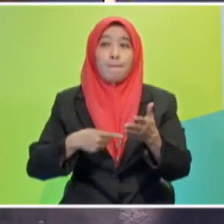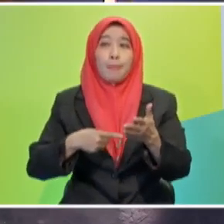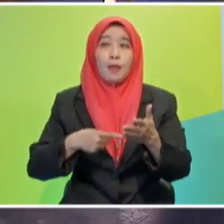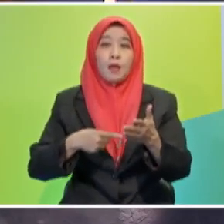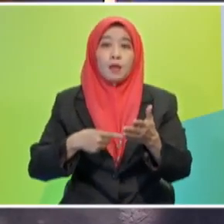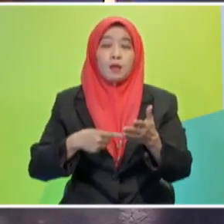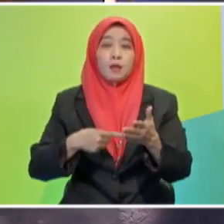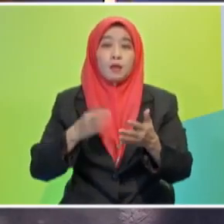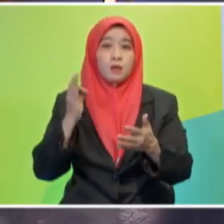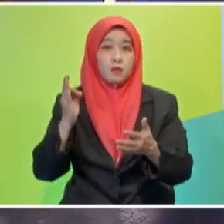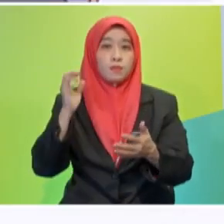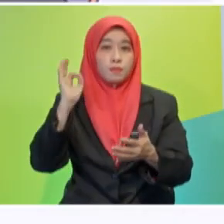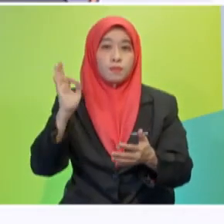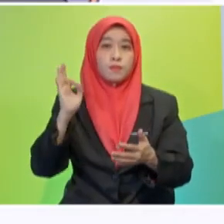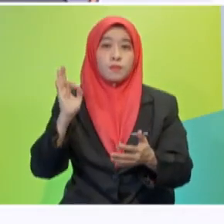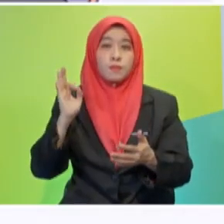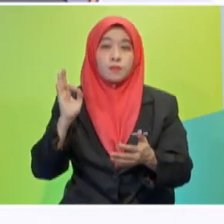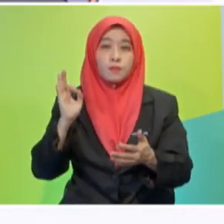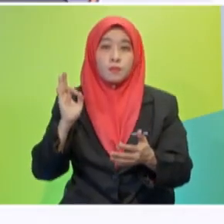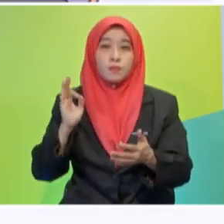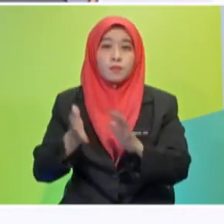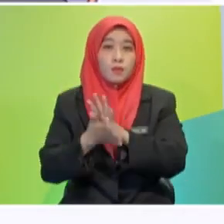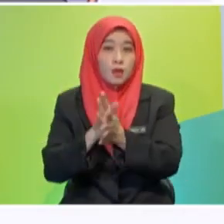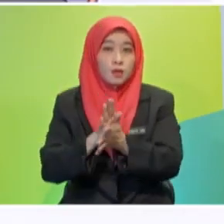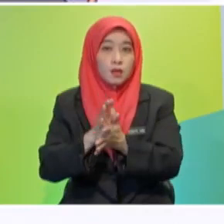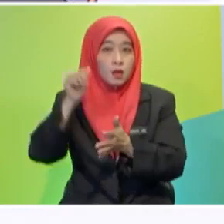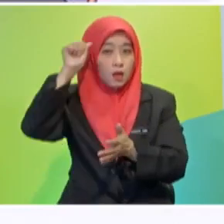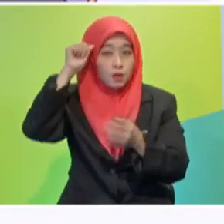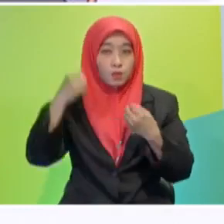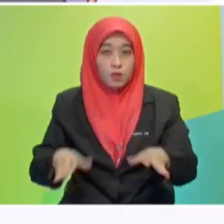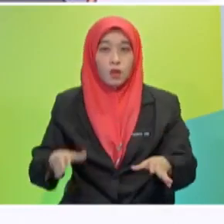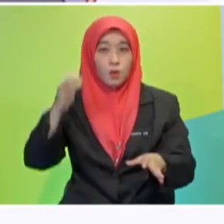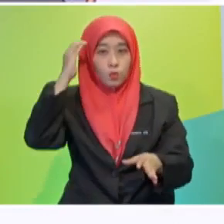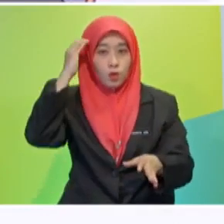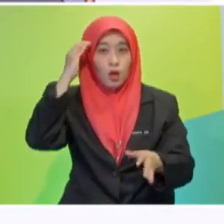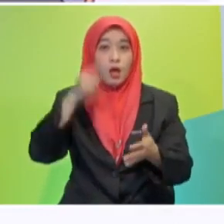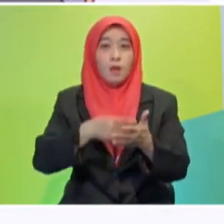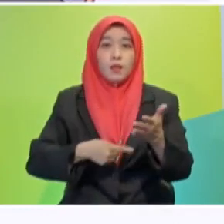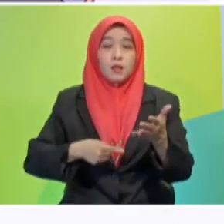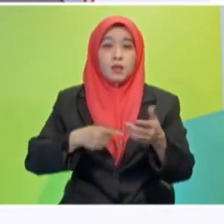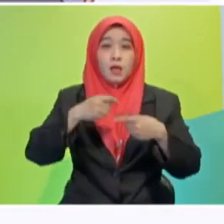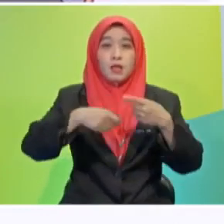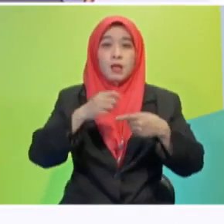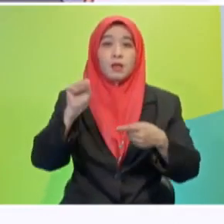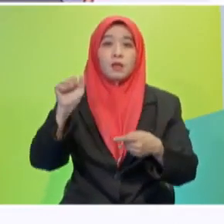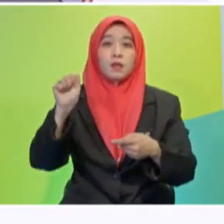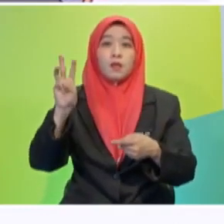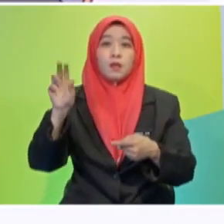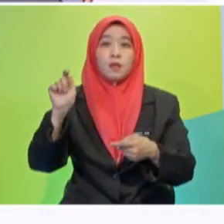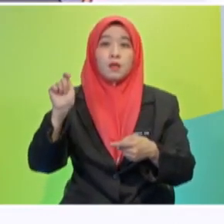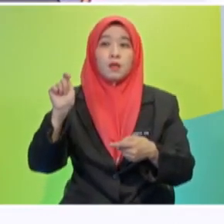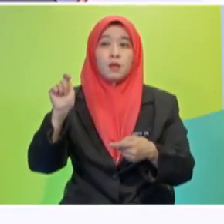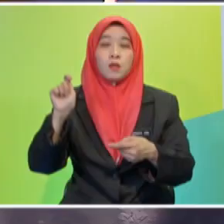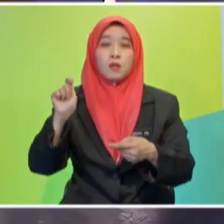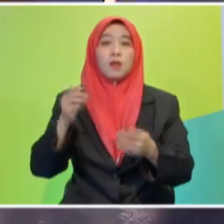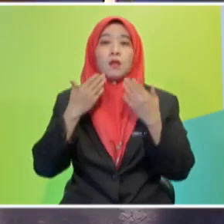Okey. Okey, betul. Okey. Jadi kat sini Aiman dah secara automatik Cik Aiman tahulah ni. Okey, seterusnya. Okey, terima kasih Aiman.